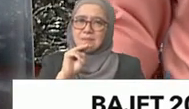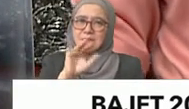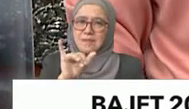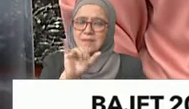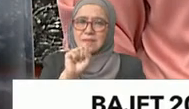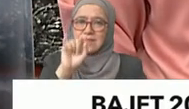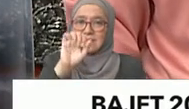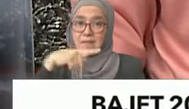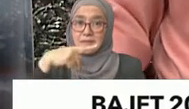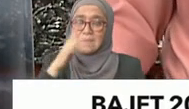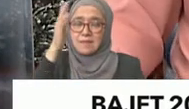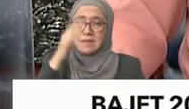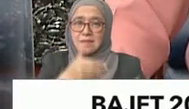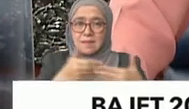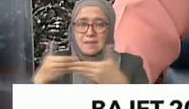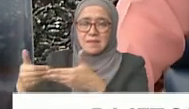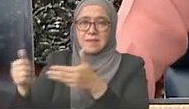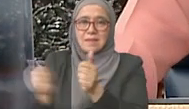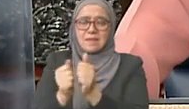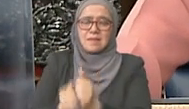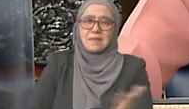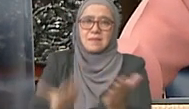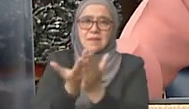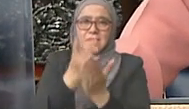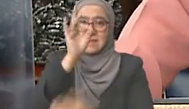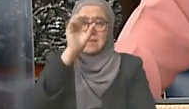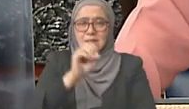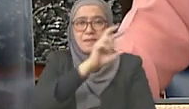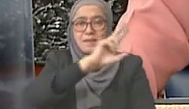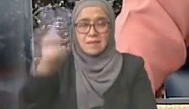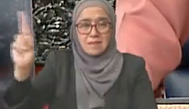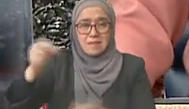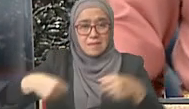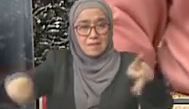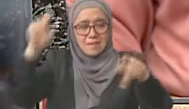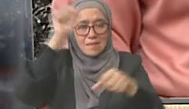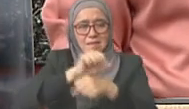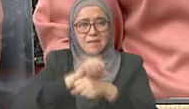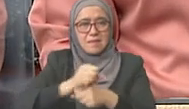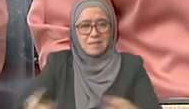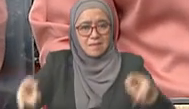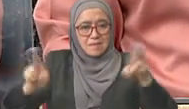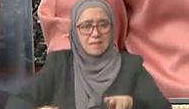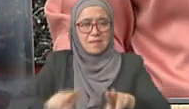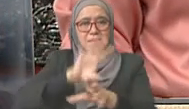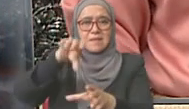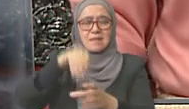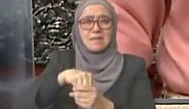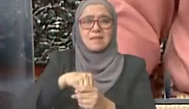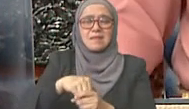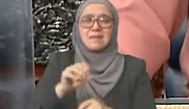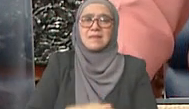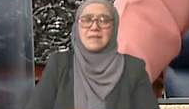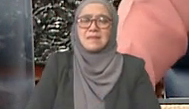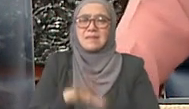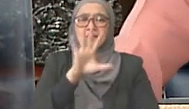menggaji golongan wanita yang tidak bekerja melebihi 365 hari Ibu tunggal dan Suri rumah sebagai usaha menggalakkan wanita kembali